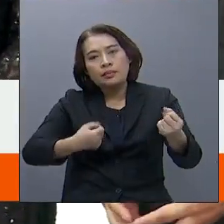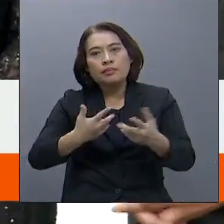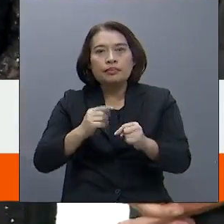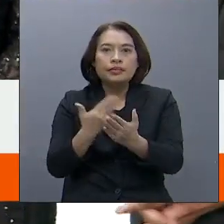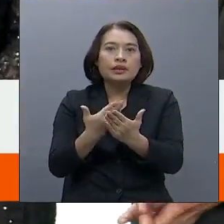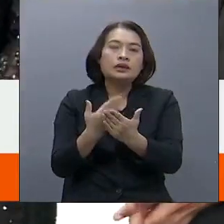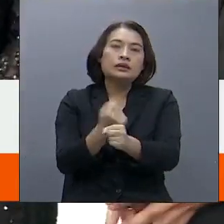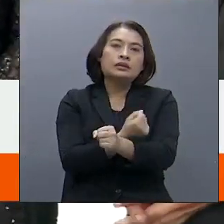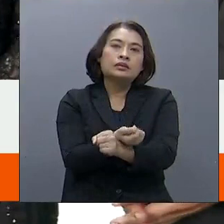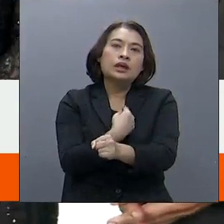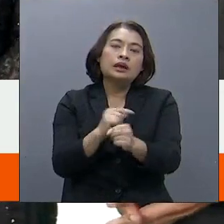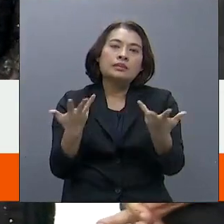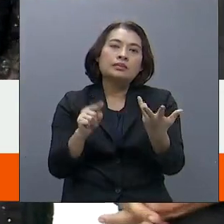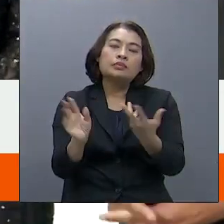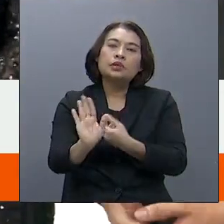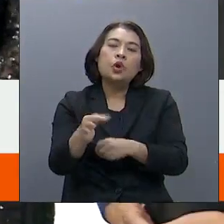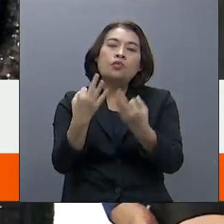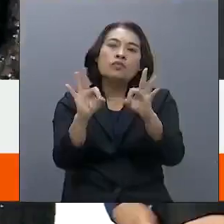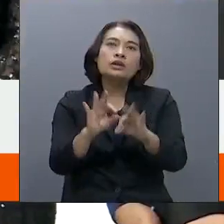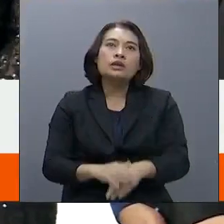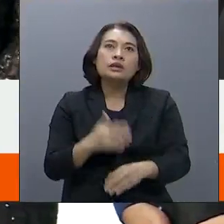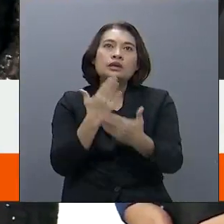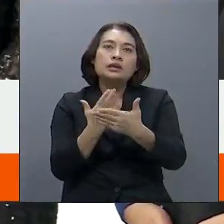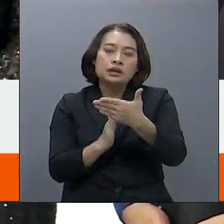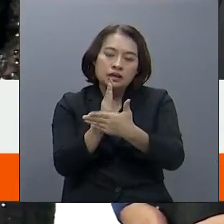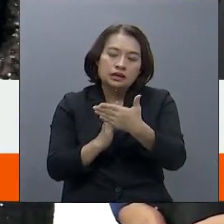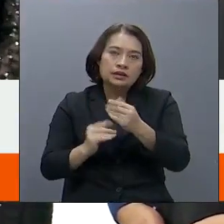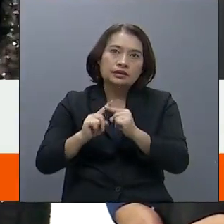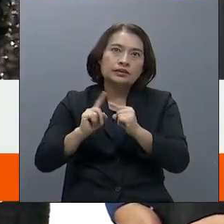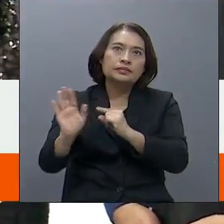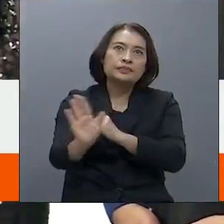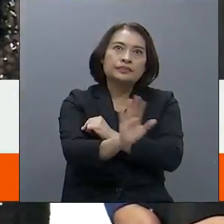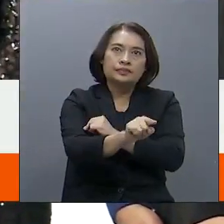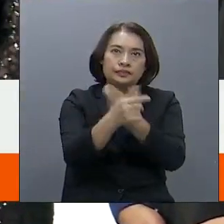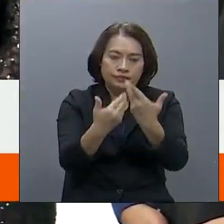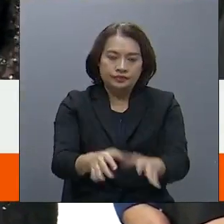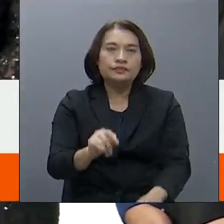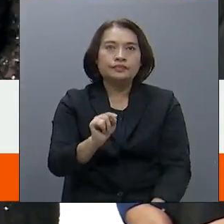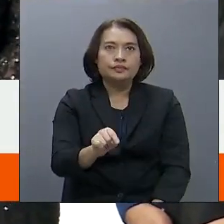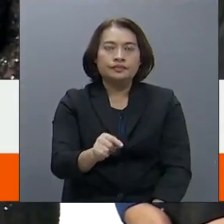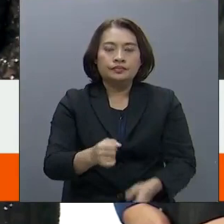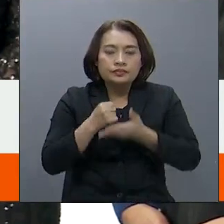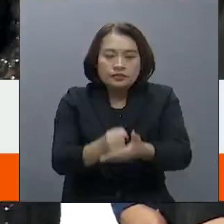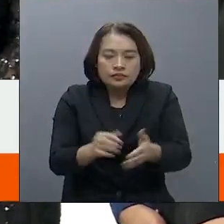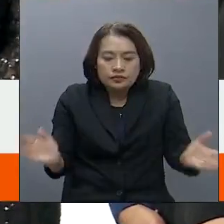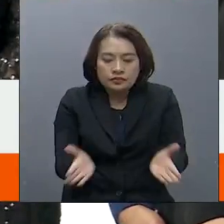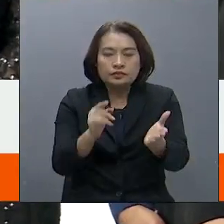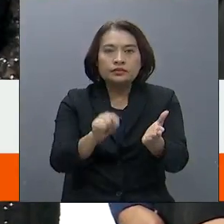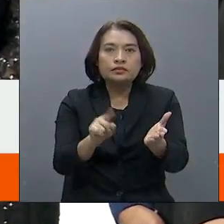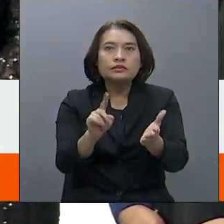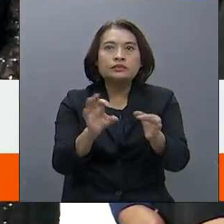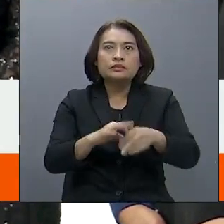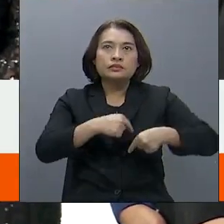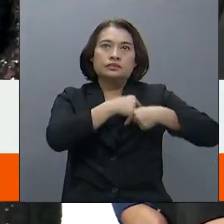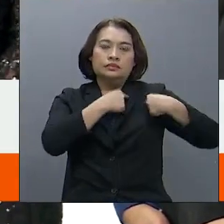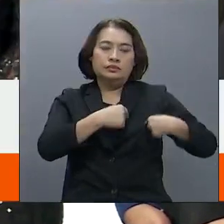างค์ทำให้ฟรีบางท่านก็คิดครึ่งราคาข้อราคาอะไรประมาณนี้นะเราโดยเฉพาะเราก็ได้รับการสนับสนุนโดยผู้ที่มีจิตใจ